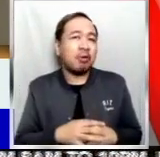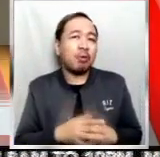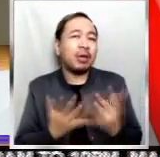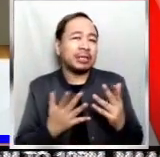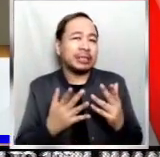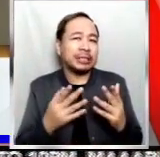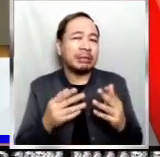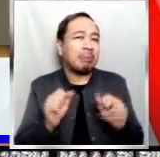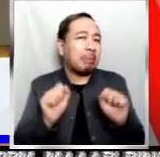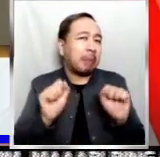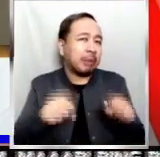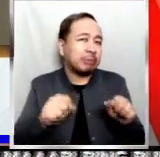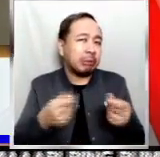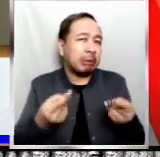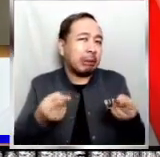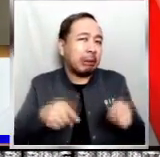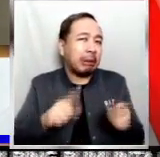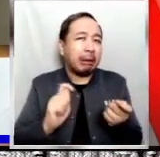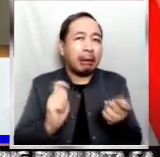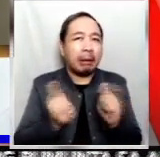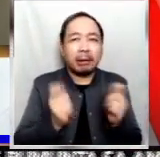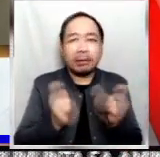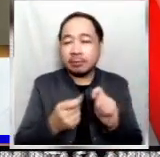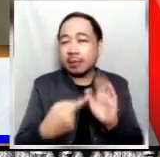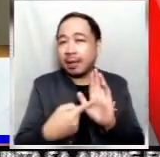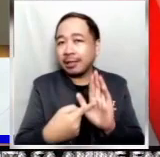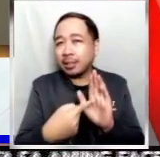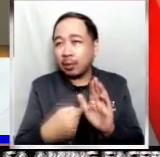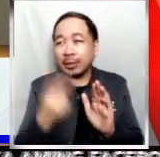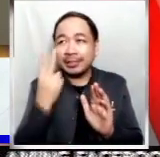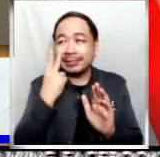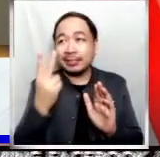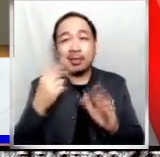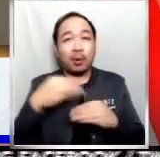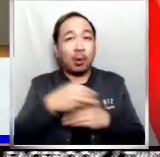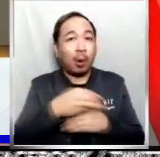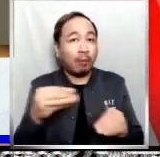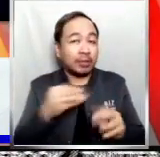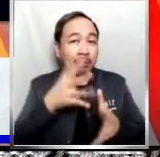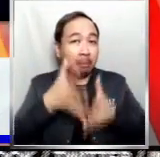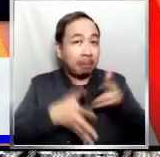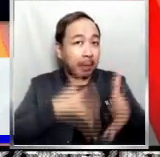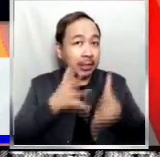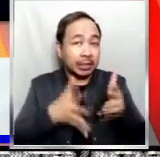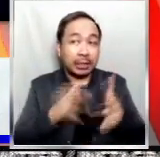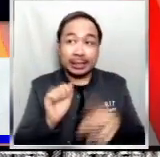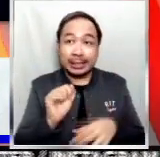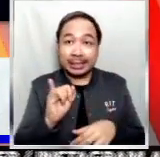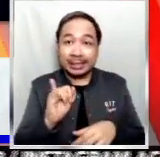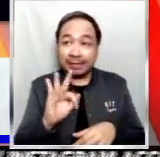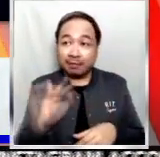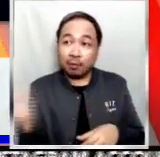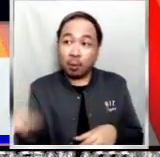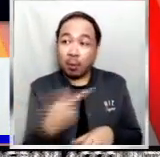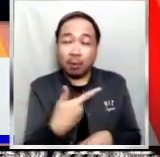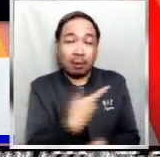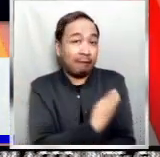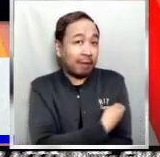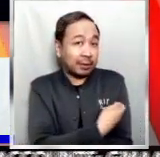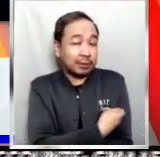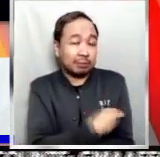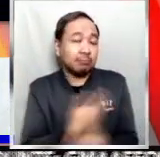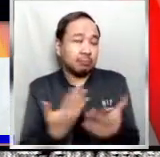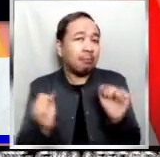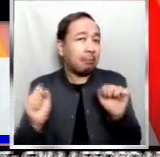yung mga attendees, or canary, it's an office Christmas party, everyone's vaccinated, you can probably have a